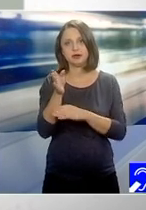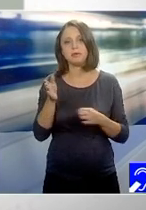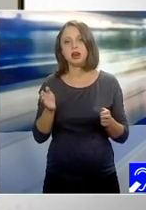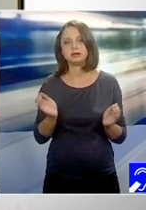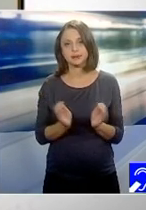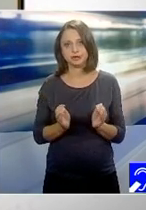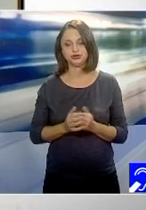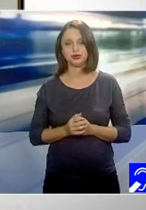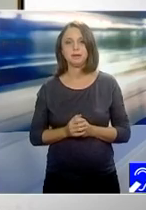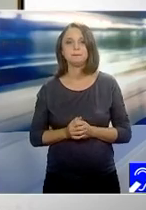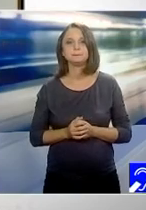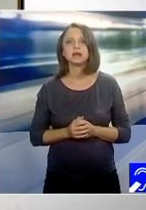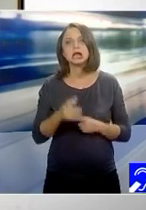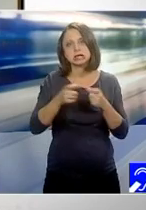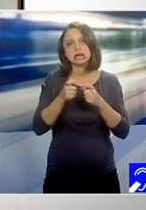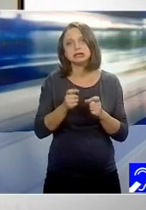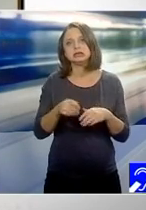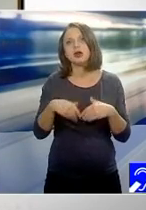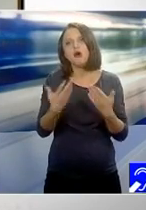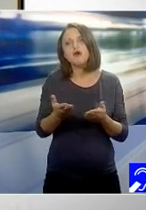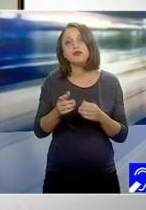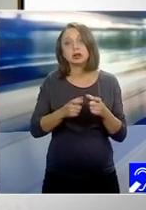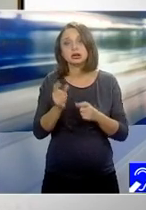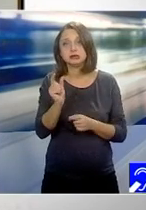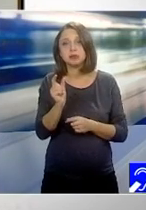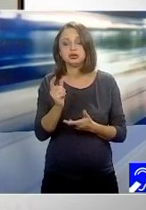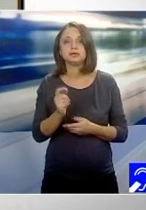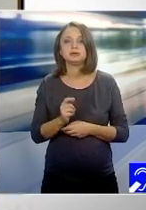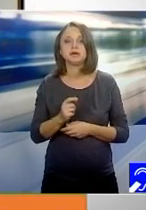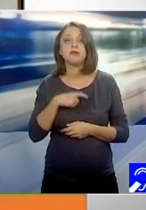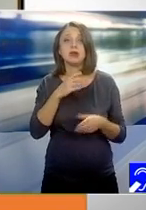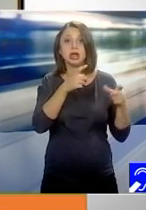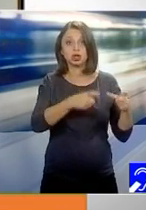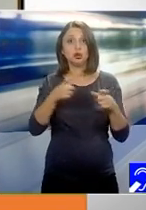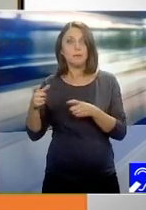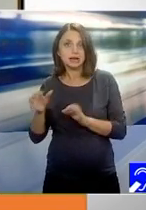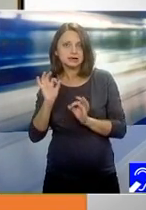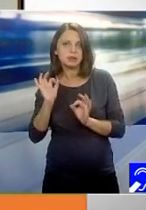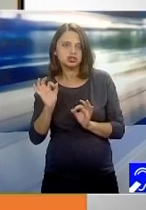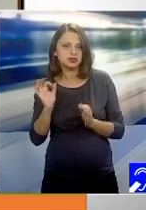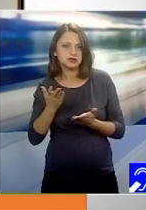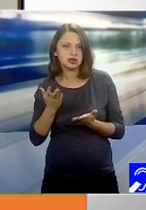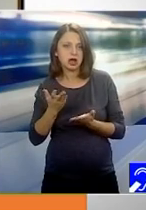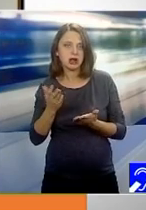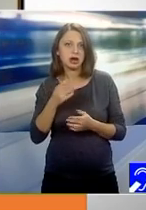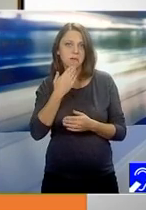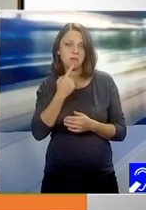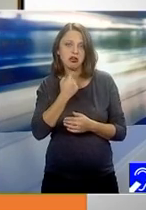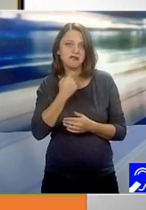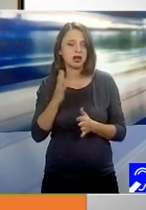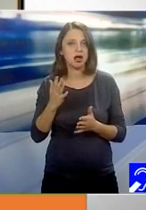Și cei de acolo au și prezentat niște... domenii care sunt preferate? Sunt în